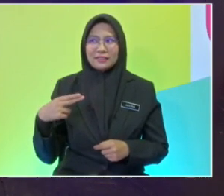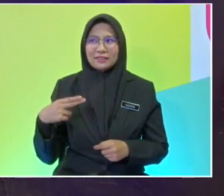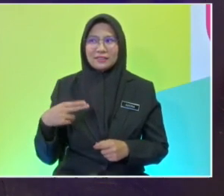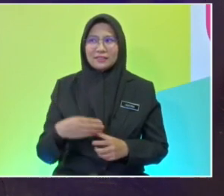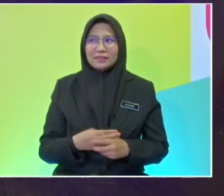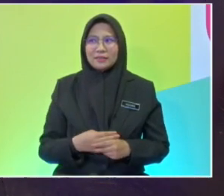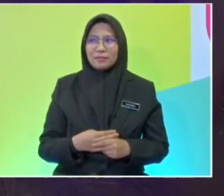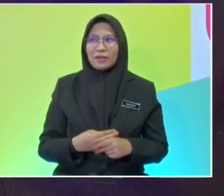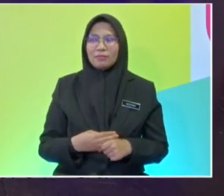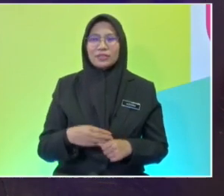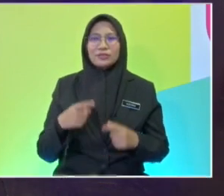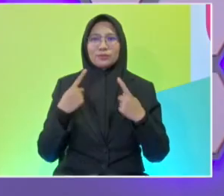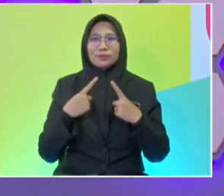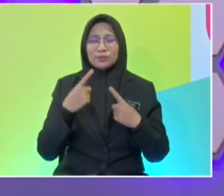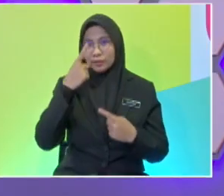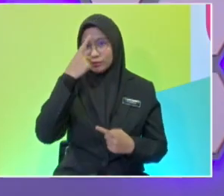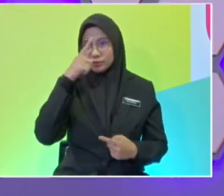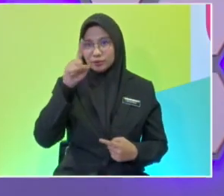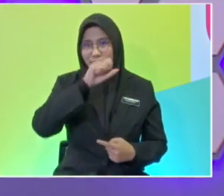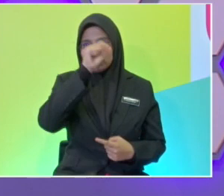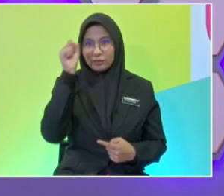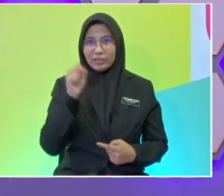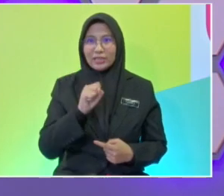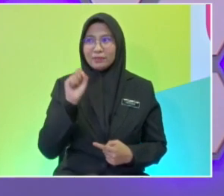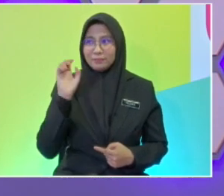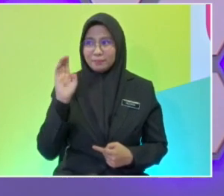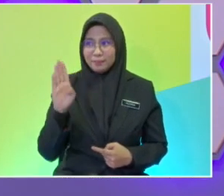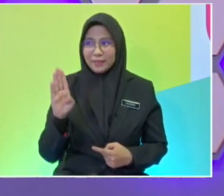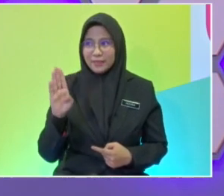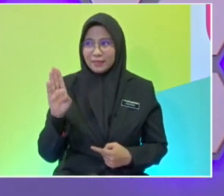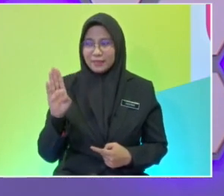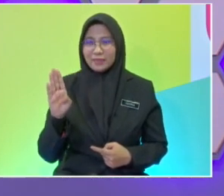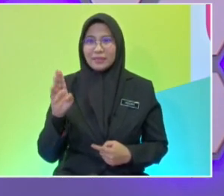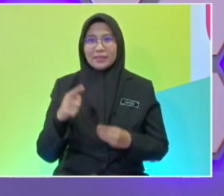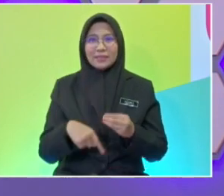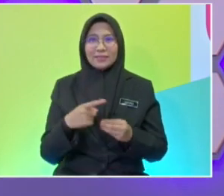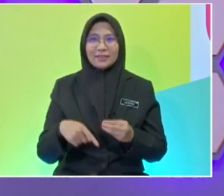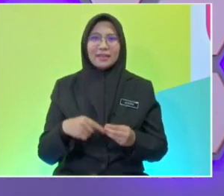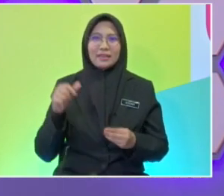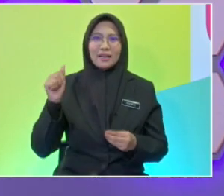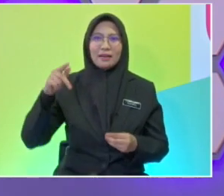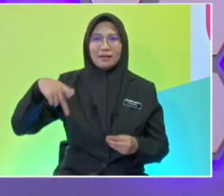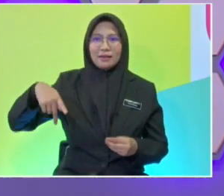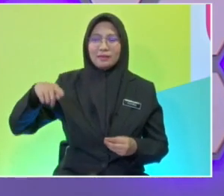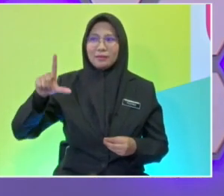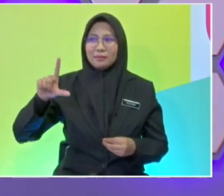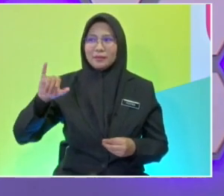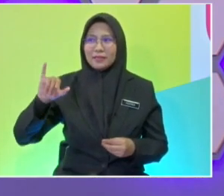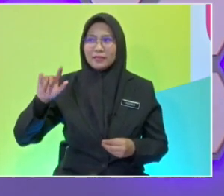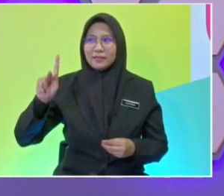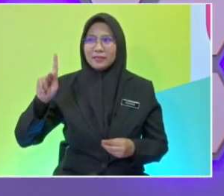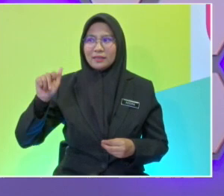aktifkan bulatan Oke bulatan yang kita buat tadi klik menu text atas Topas dan